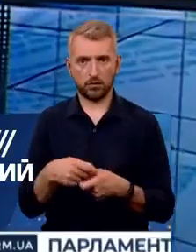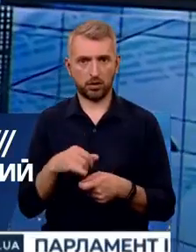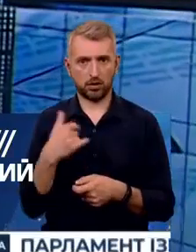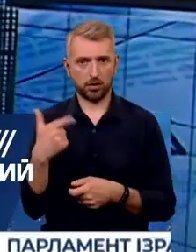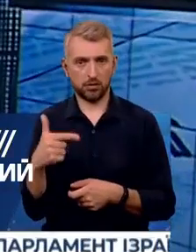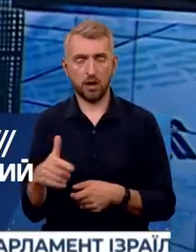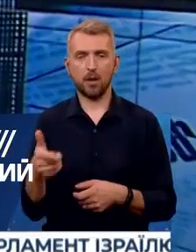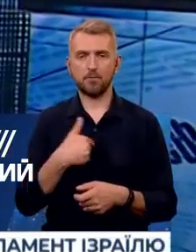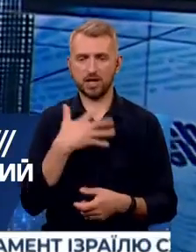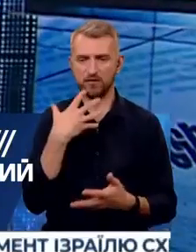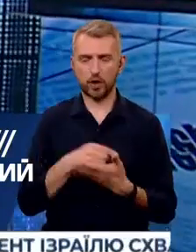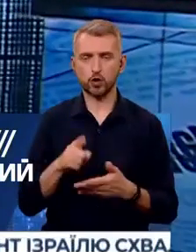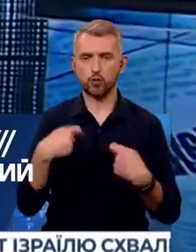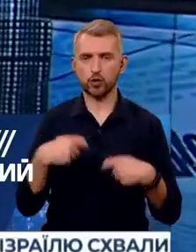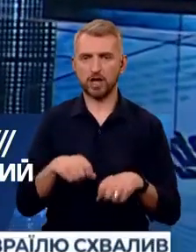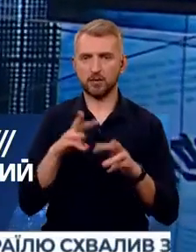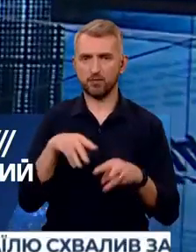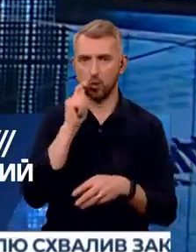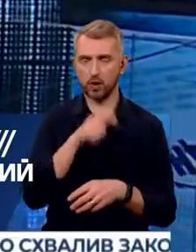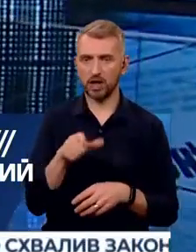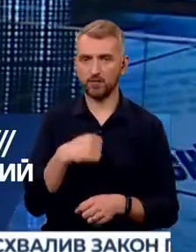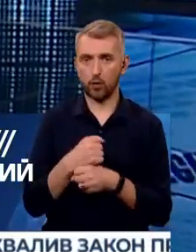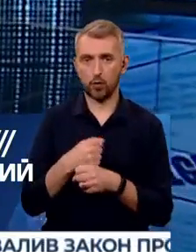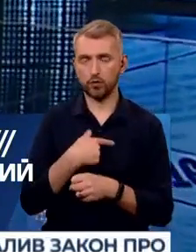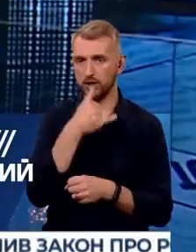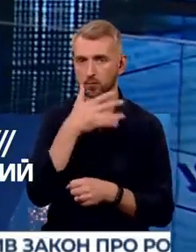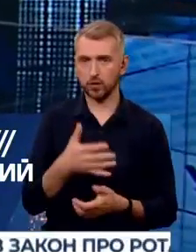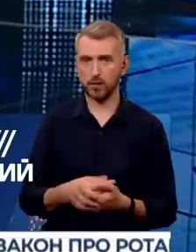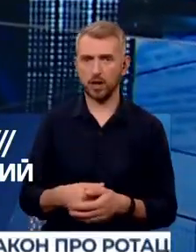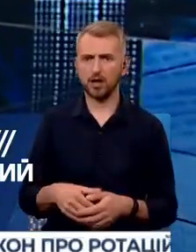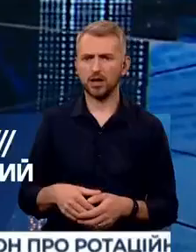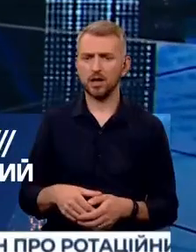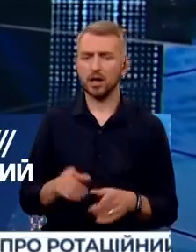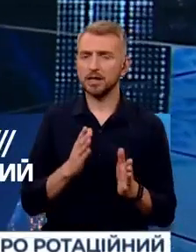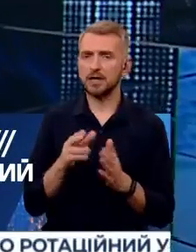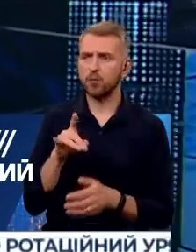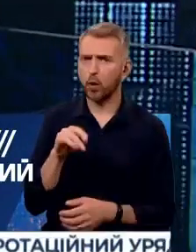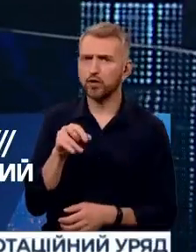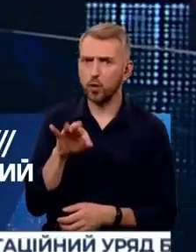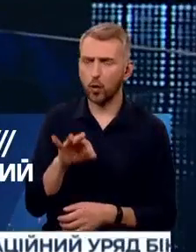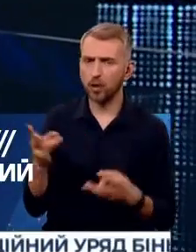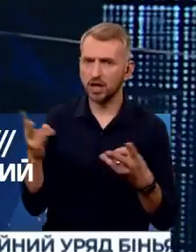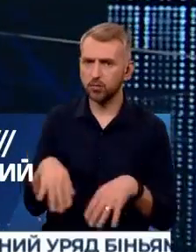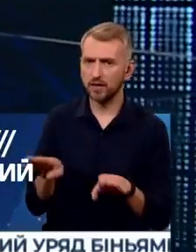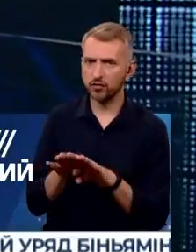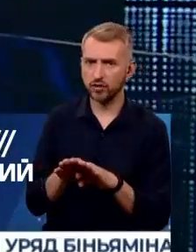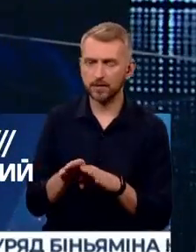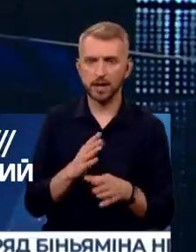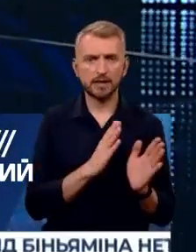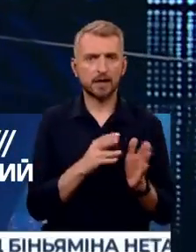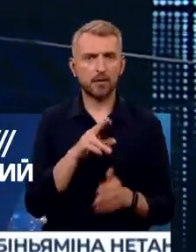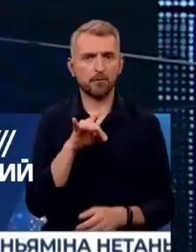своє, що продати, забезпечити українців роботою, ми не можемо. Так, коли систему ProZorro треба зачинити?